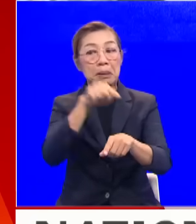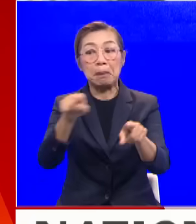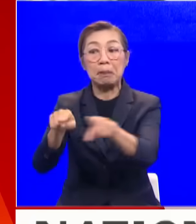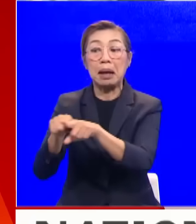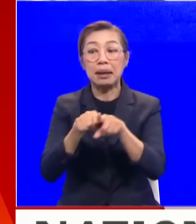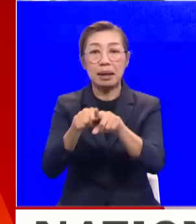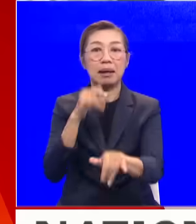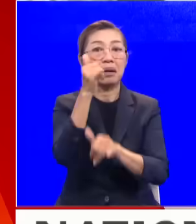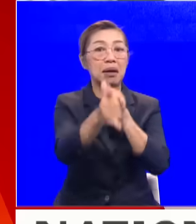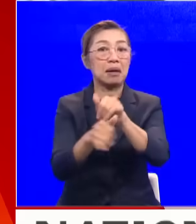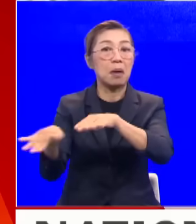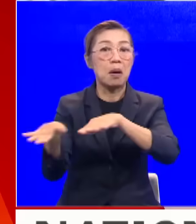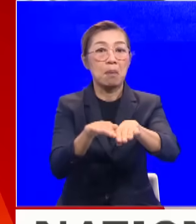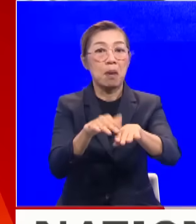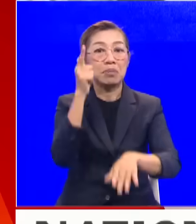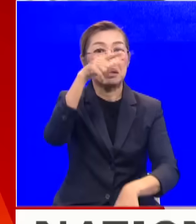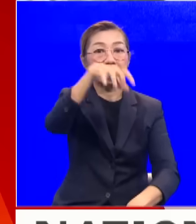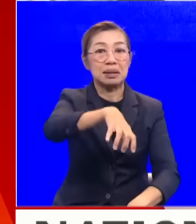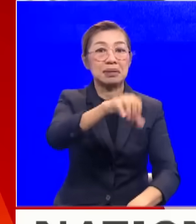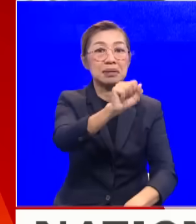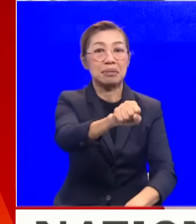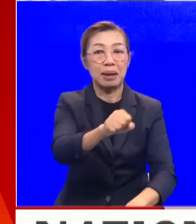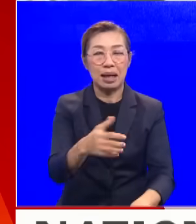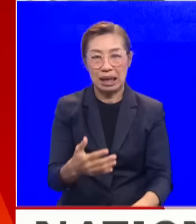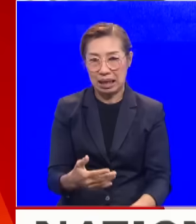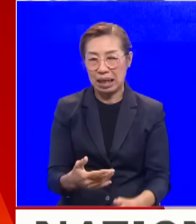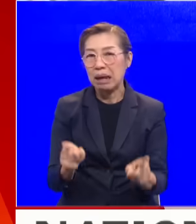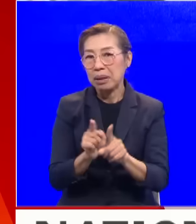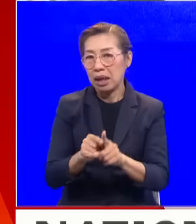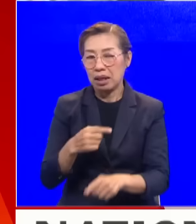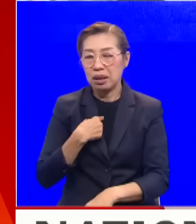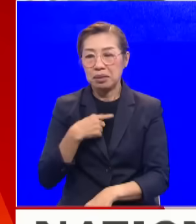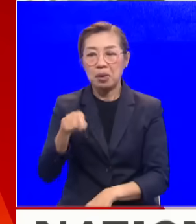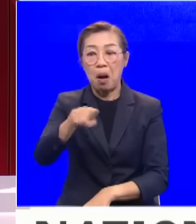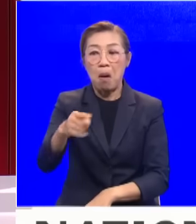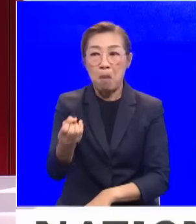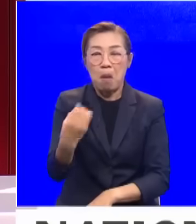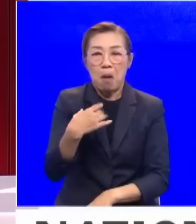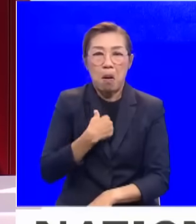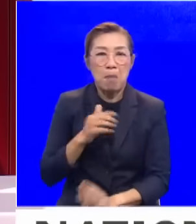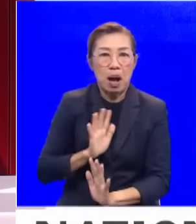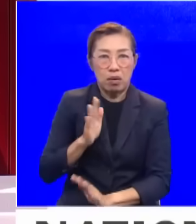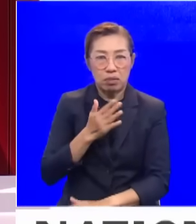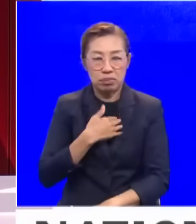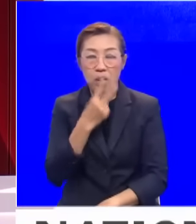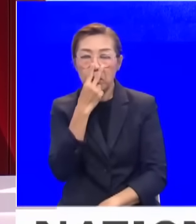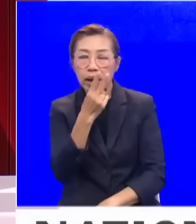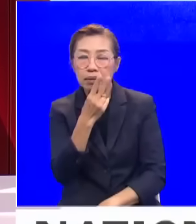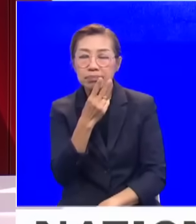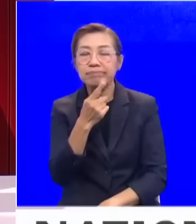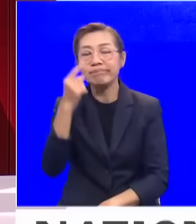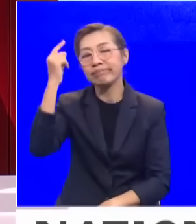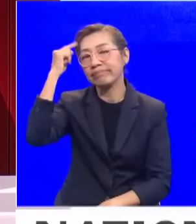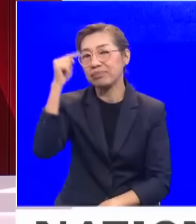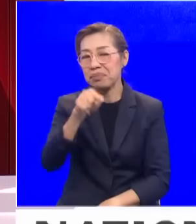ทร์สองล้าน ก็จะมีใครกล้าพูดคุณอ๋องเพราะว่าถ้าเกิดว่าเราก็ดูตามภาพแล้วเราก็ใช้วิจารณญาณในการที่เราจะคิดว่